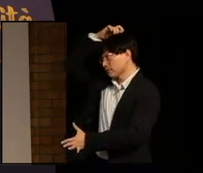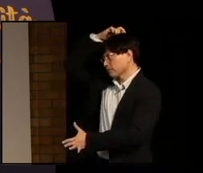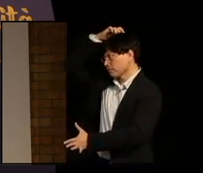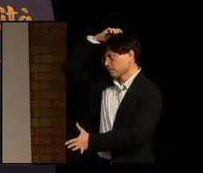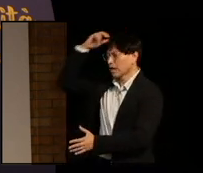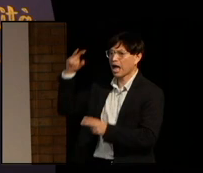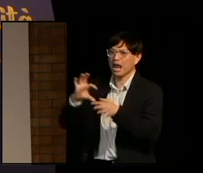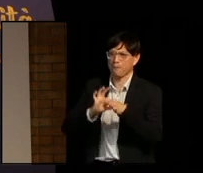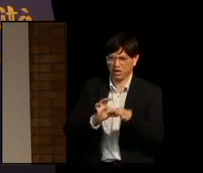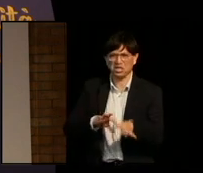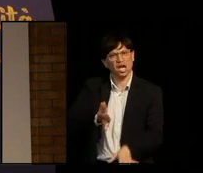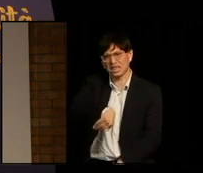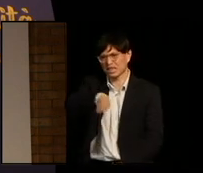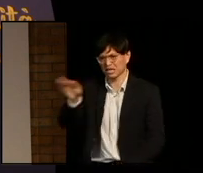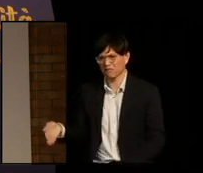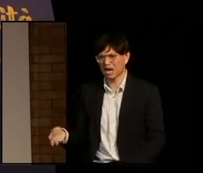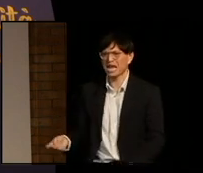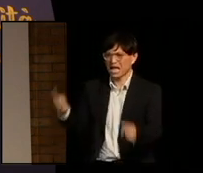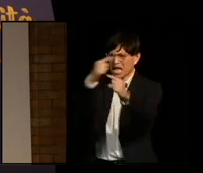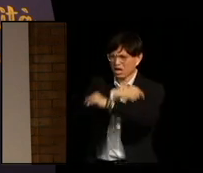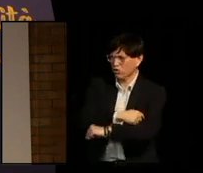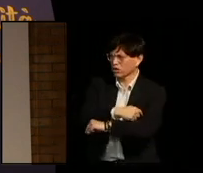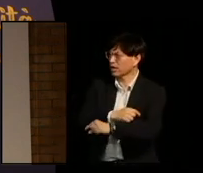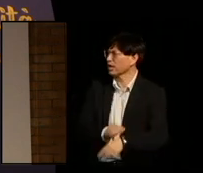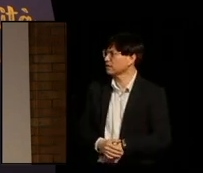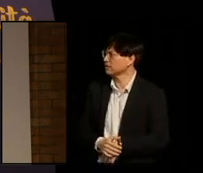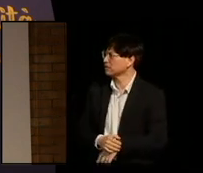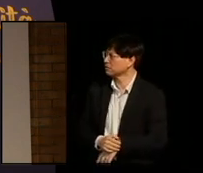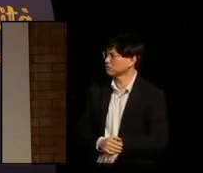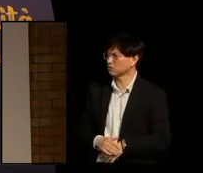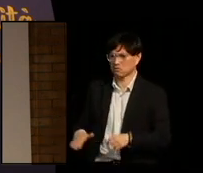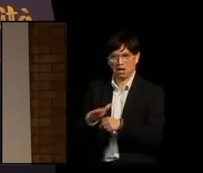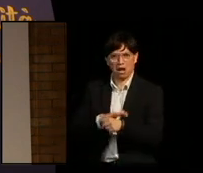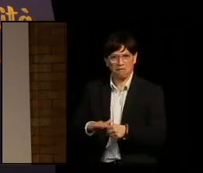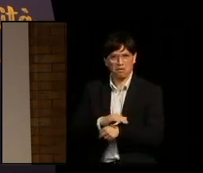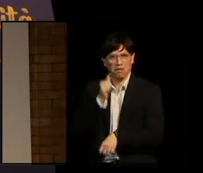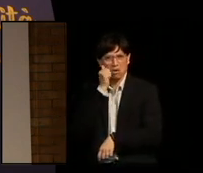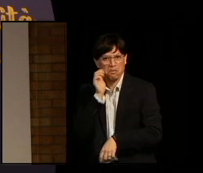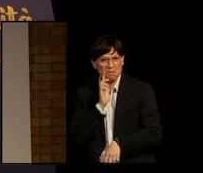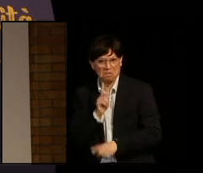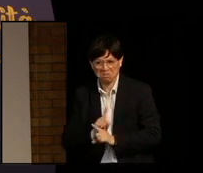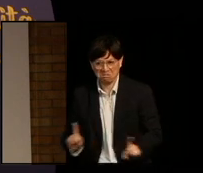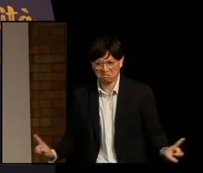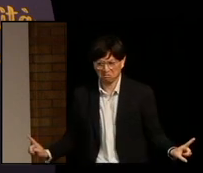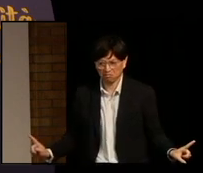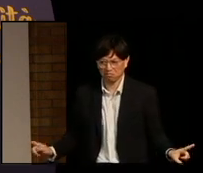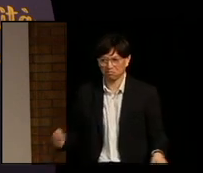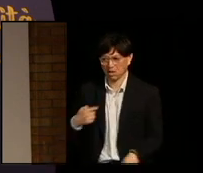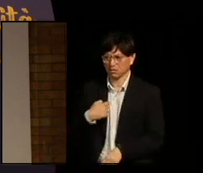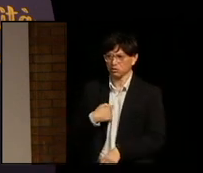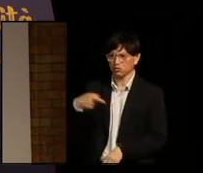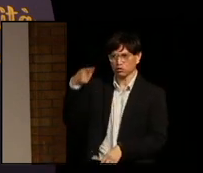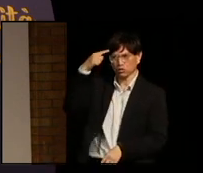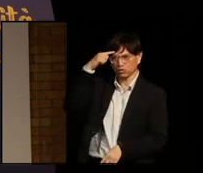è un'altra cosa Forse noi non ci potremmo mai mettere nei panni di quei genitori o nei panni di quella famiglia Ma certamente Noi non sappiamo il